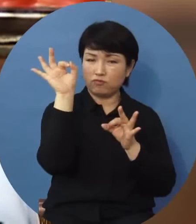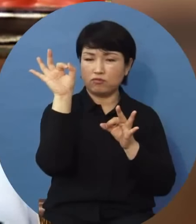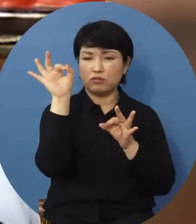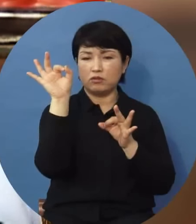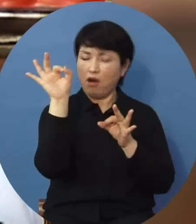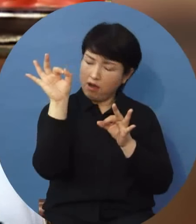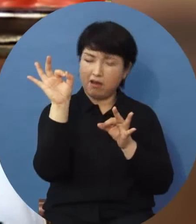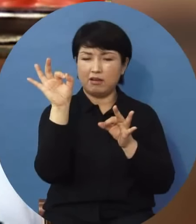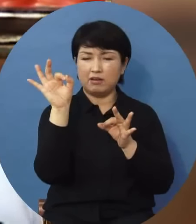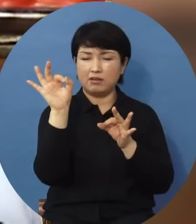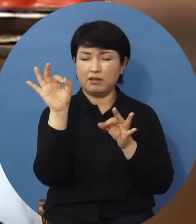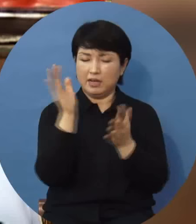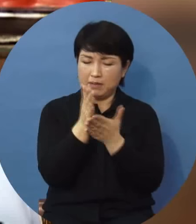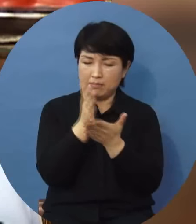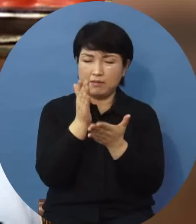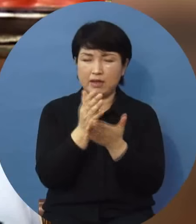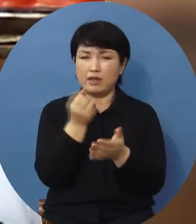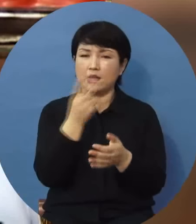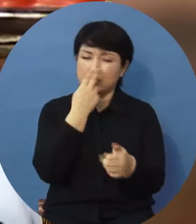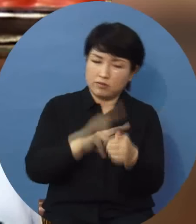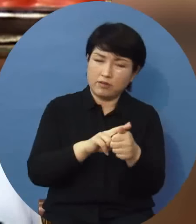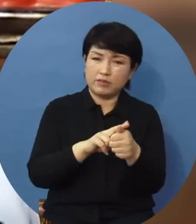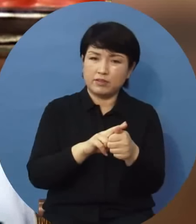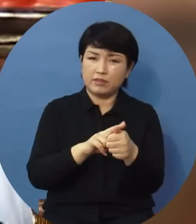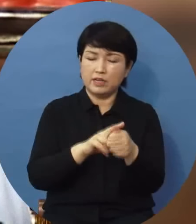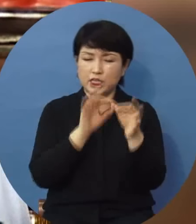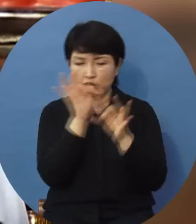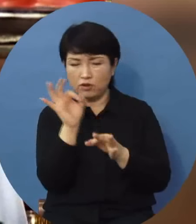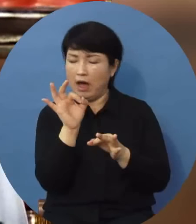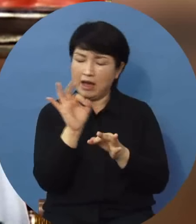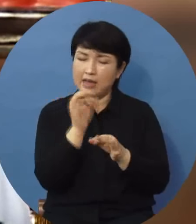실수 그리고 다시 도전 이런 것들이 일정하게 되면